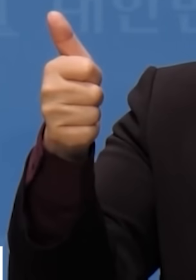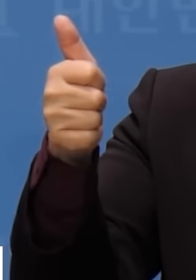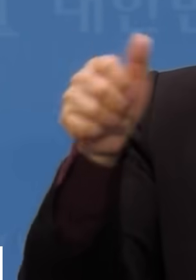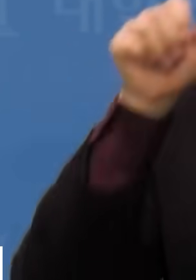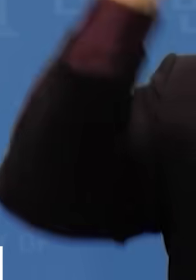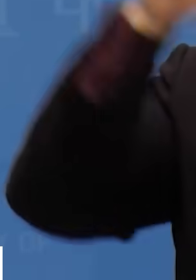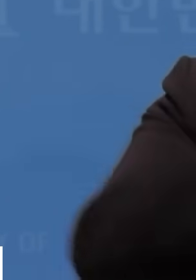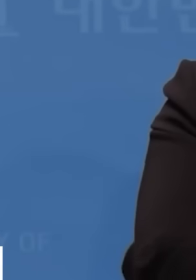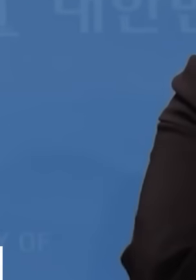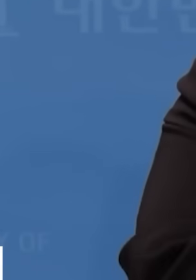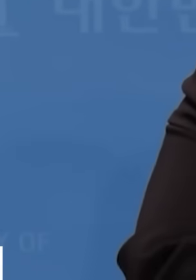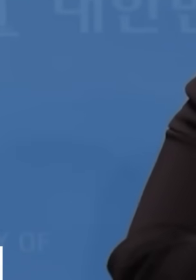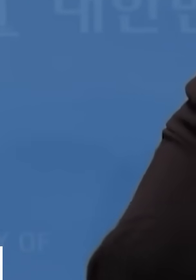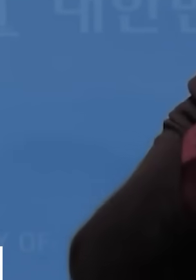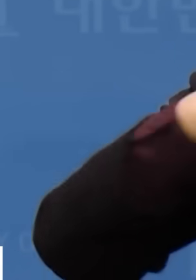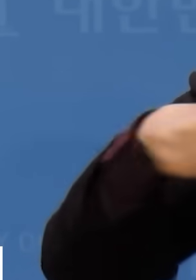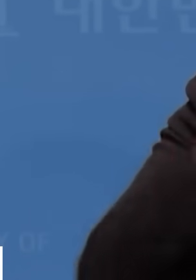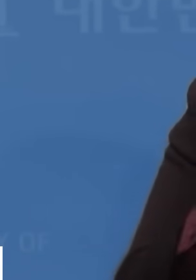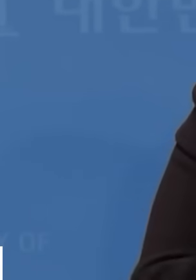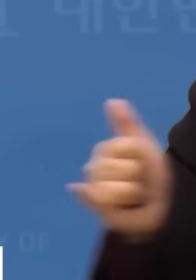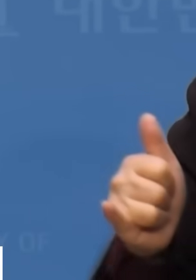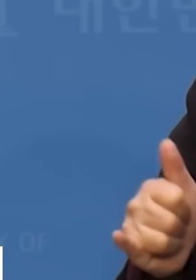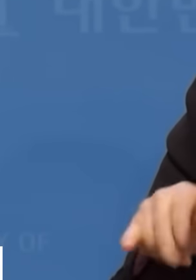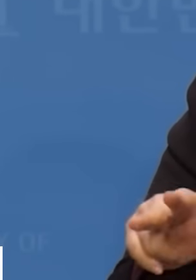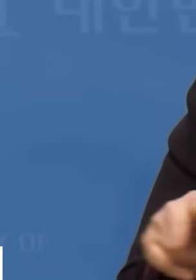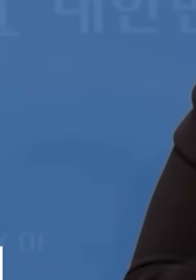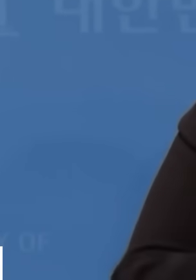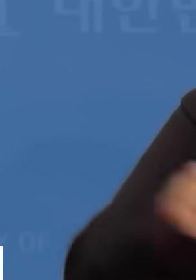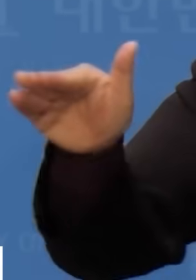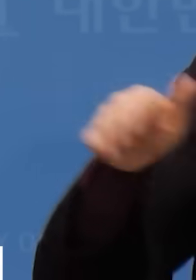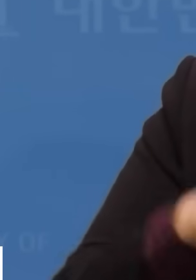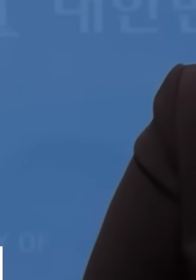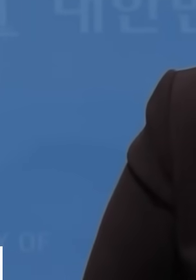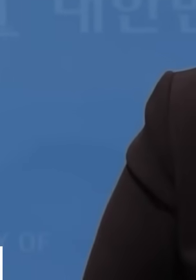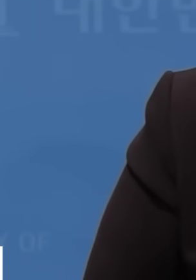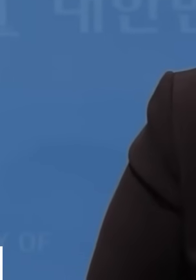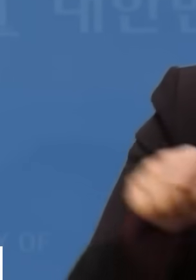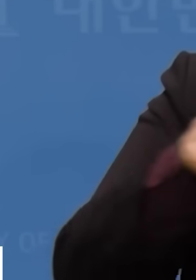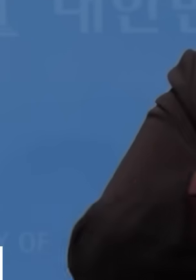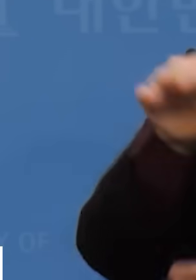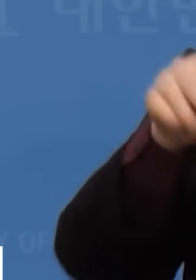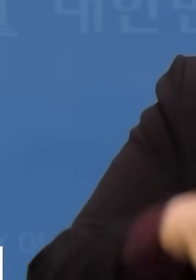청산을 위해서는 민주당 운동권 축출만으로는 부족합니다.